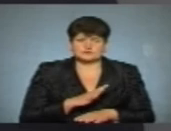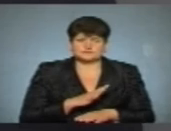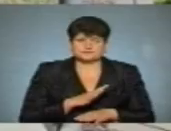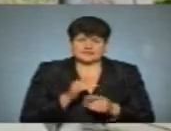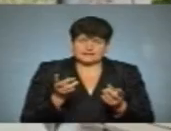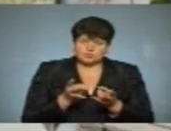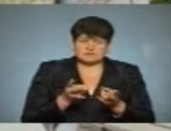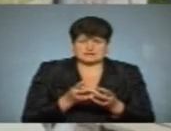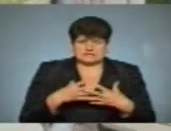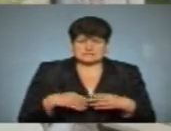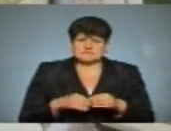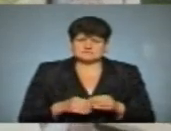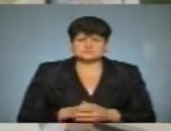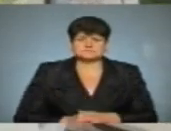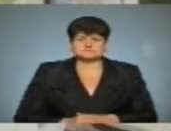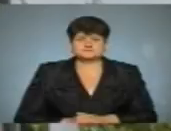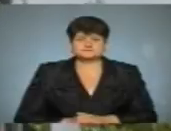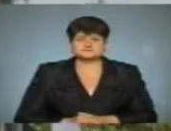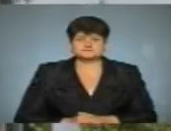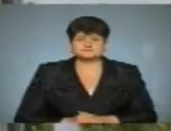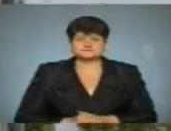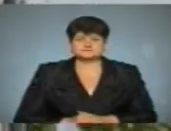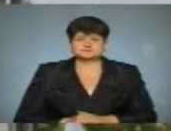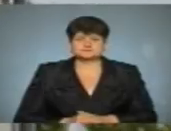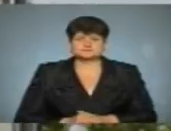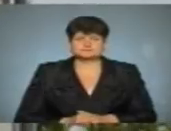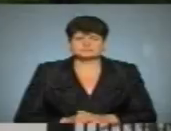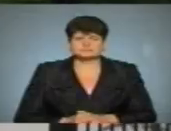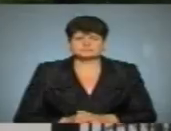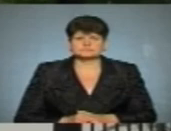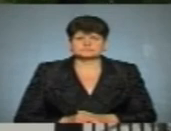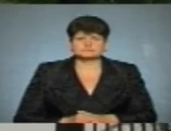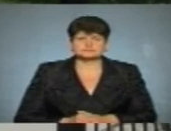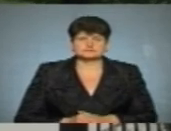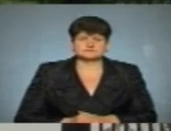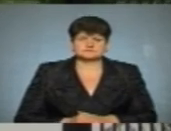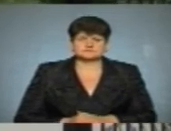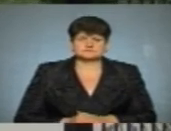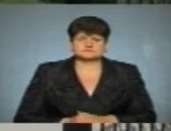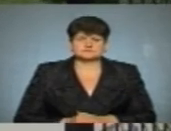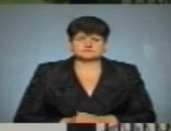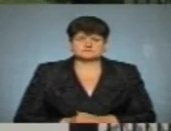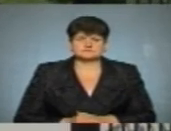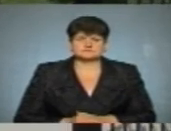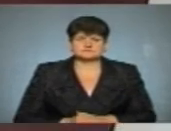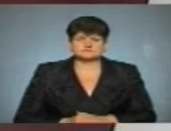необхідними для родини. Діана Ярошенко, Андрій Бодак. Новини на Суспільному. Тернопільщина.